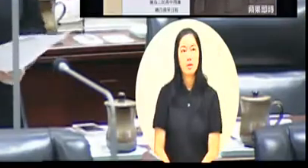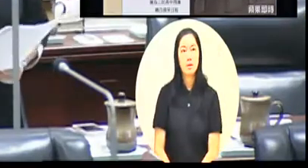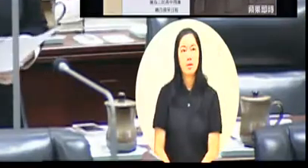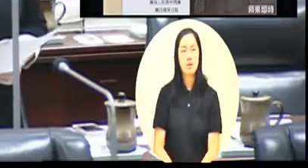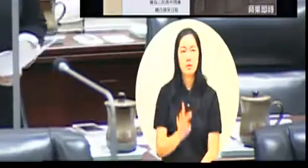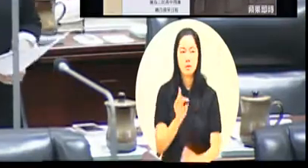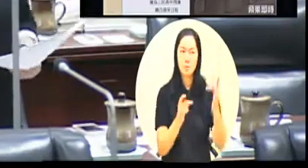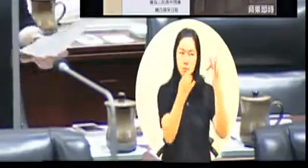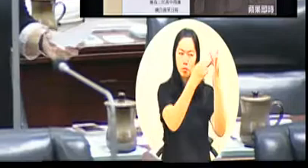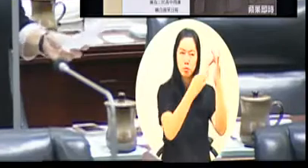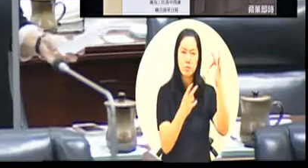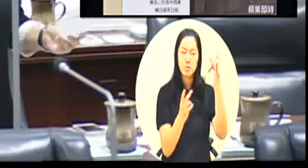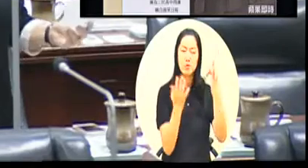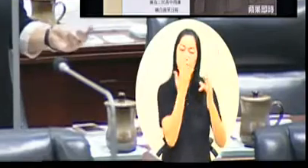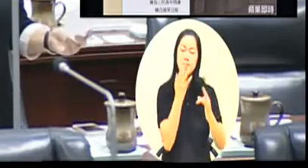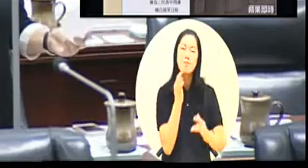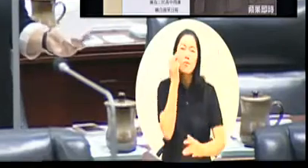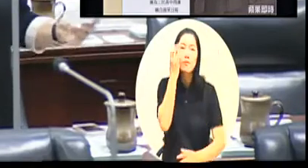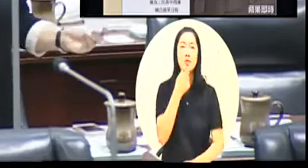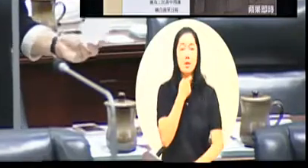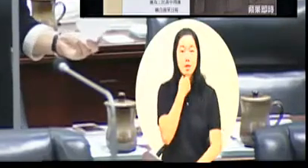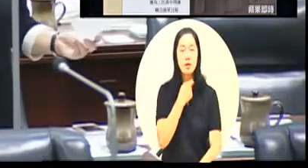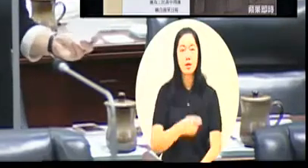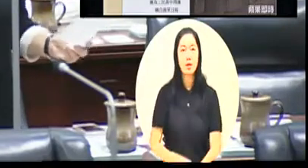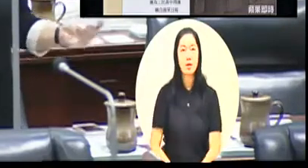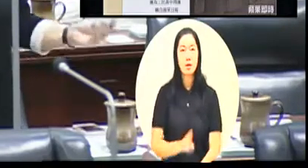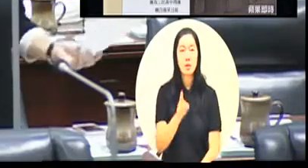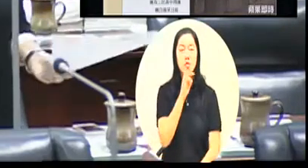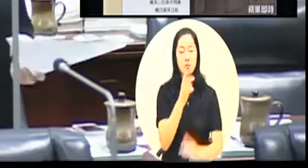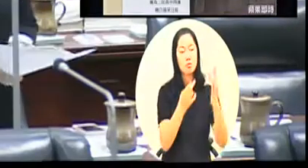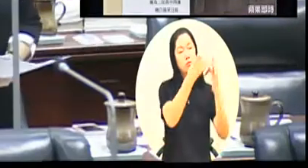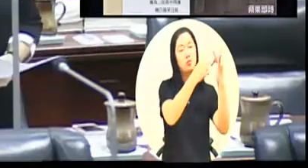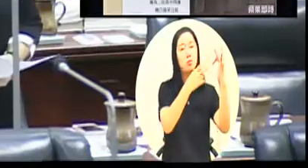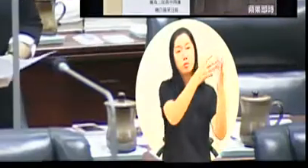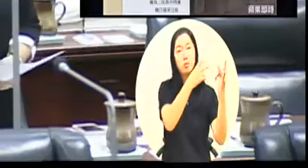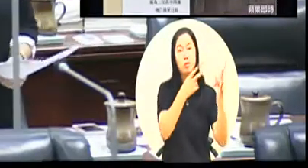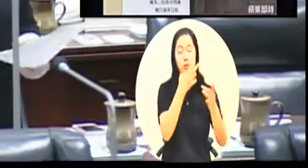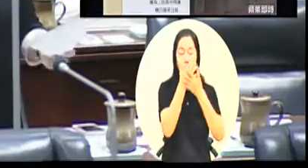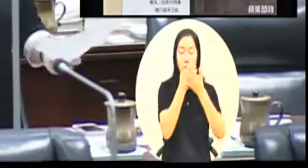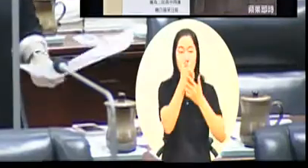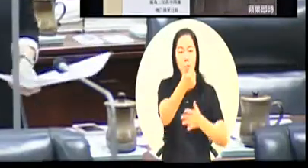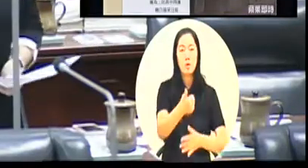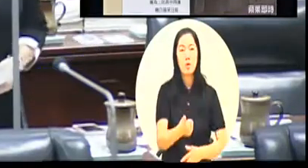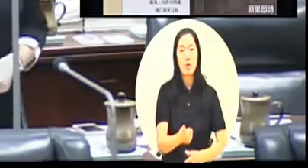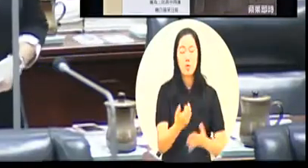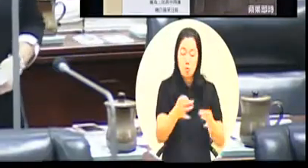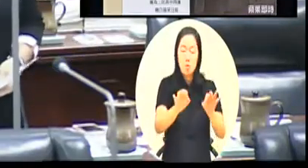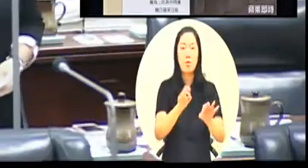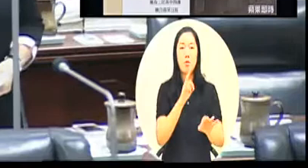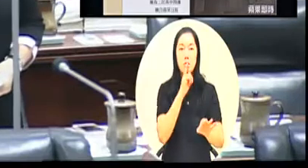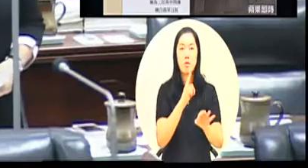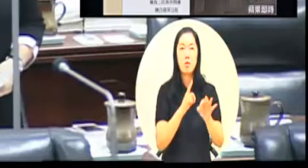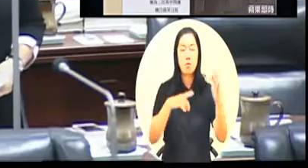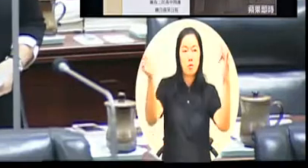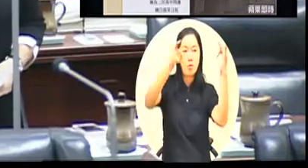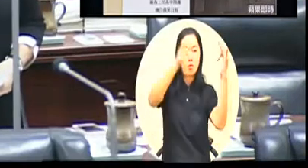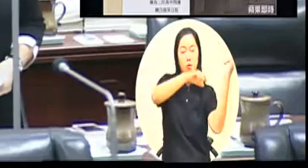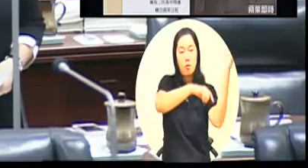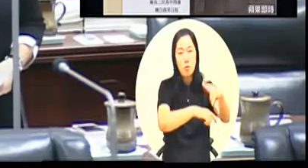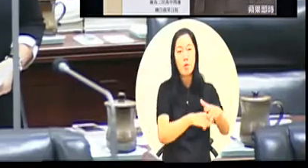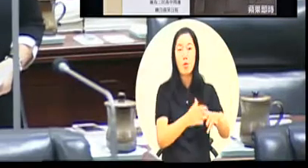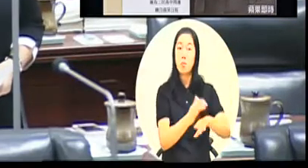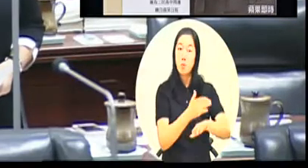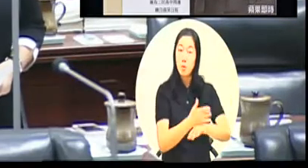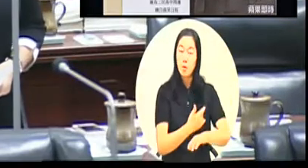感嘛。好，你把它剪得光秃的当然没事，这样省事啊，台风来了又不会有叶子又不会吹垮，当然是省事啊。